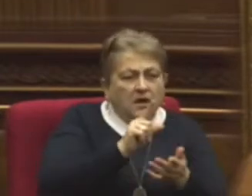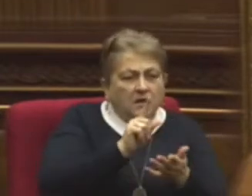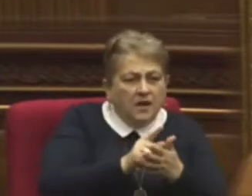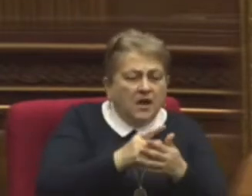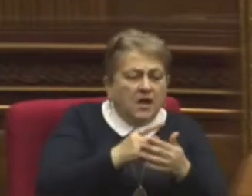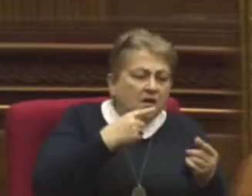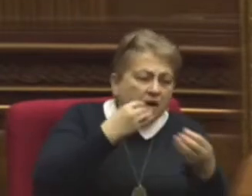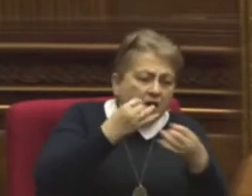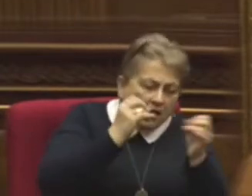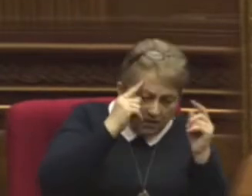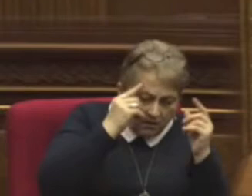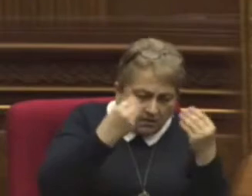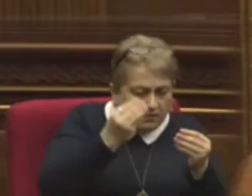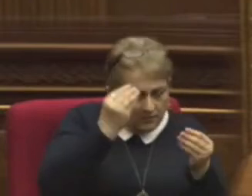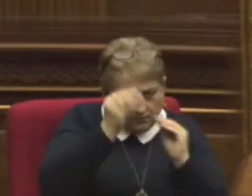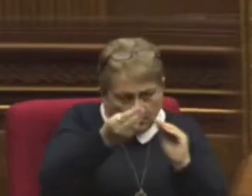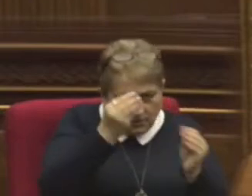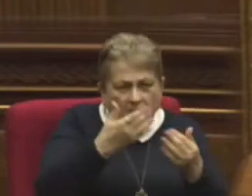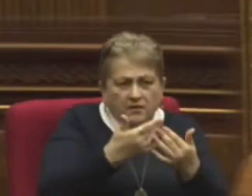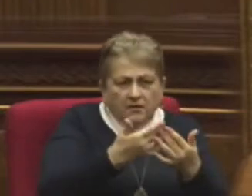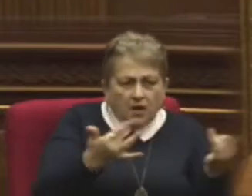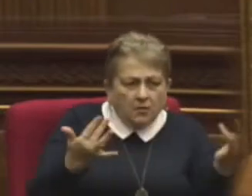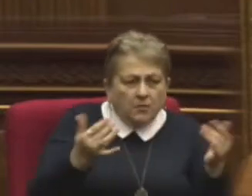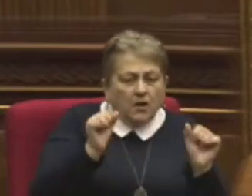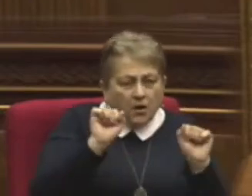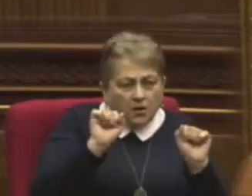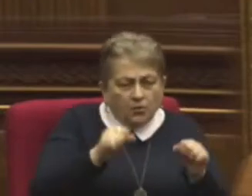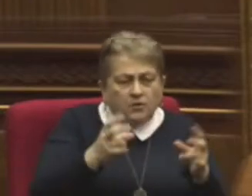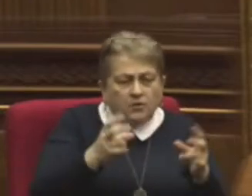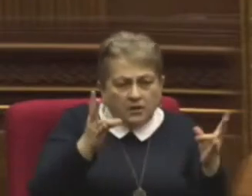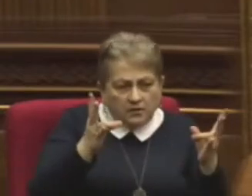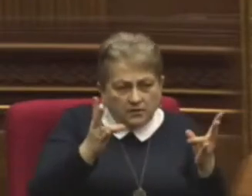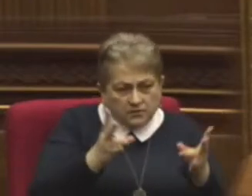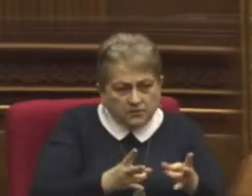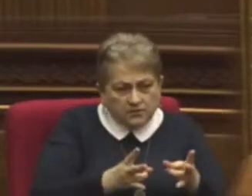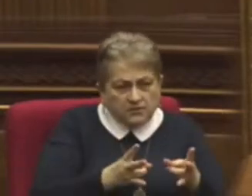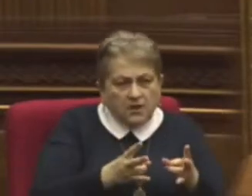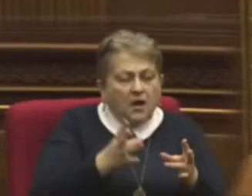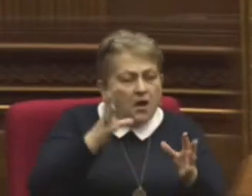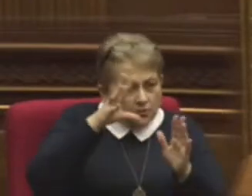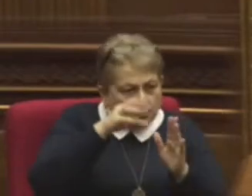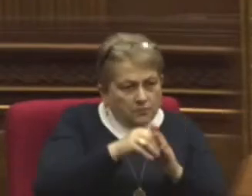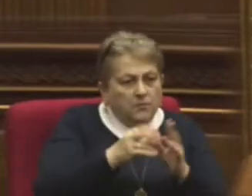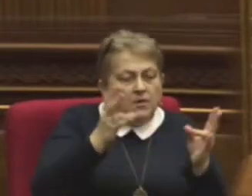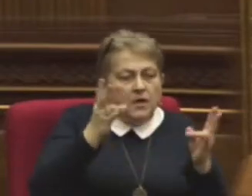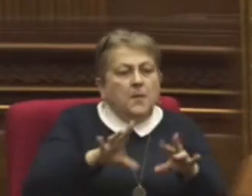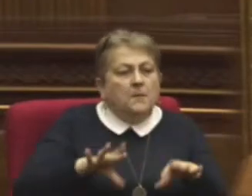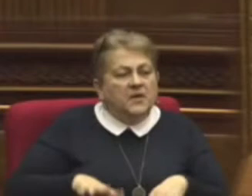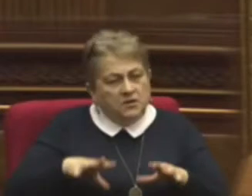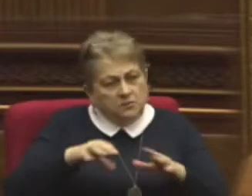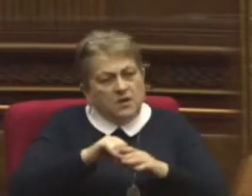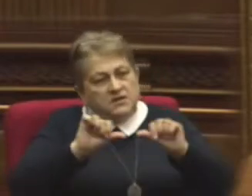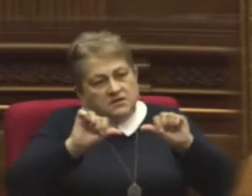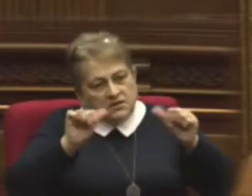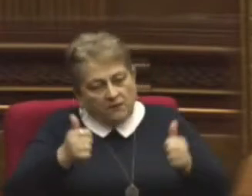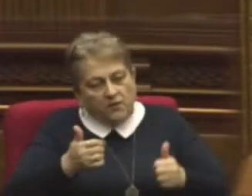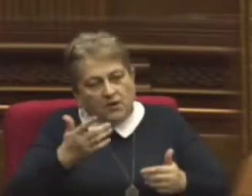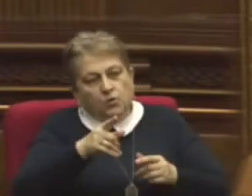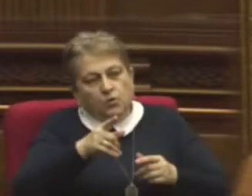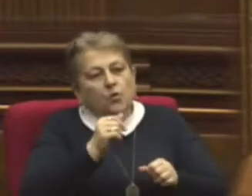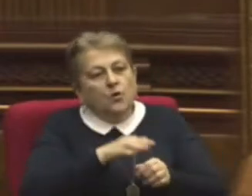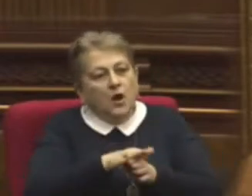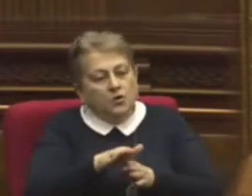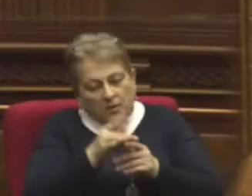մտածողությունը, վերլուծելը, բազմաթիվ կարողություններ, որոնք անհրաժեշտ են հանրության մեջ, անհրաժեշտ են բիզնեսում, ձևավորում են, երբ որ դու